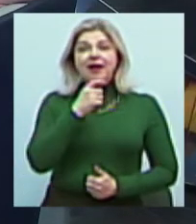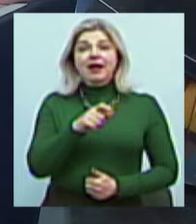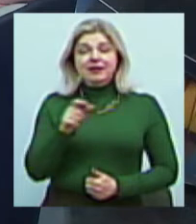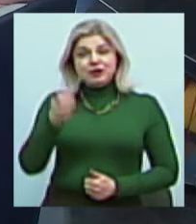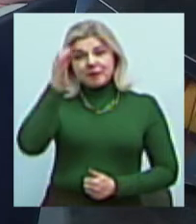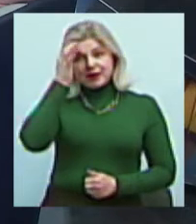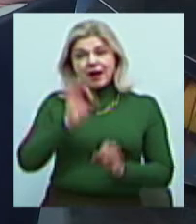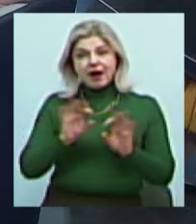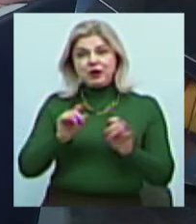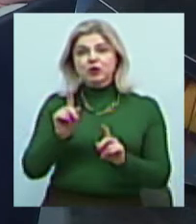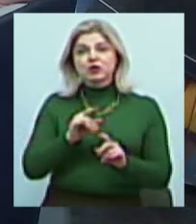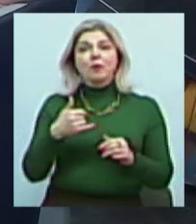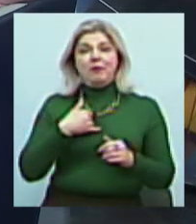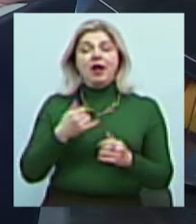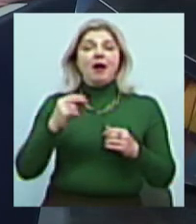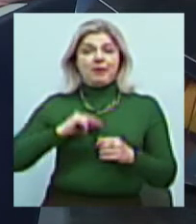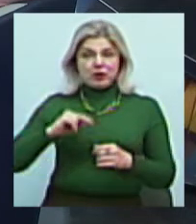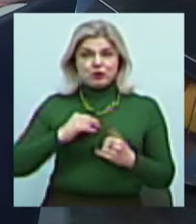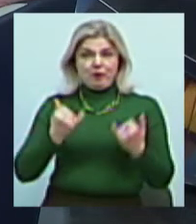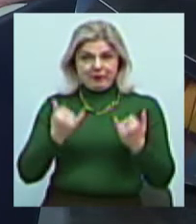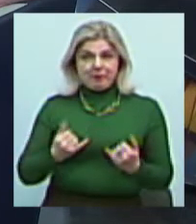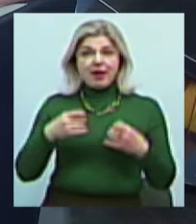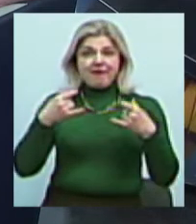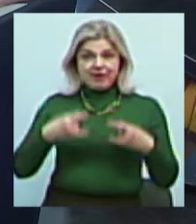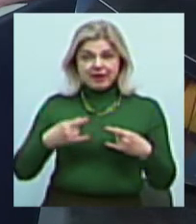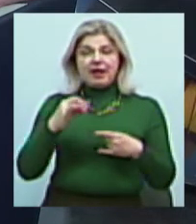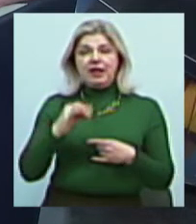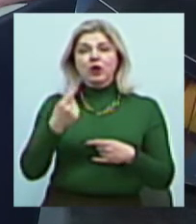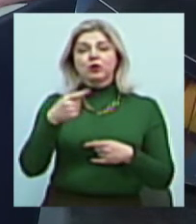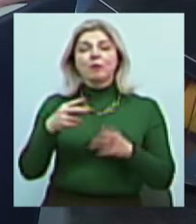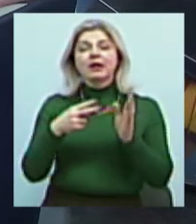що ми працюємо в прямому ефірі. Наш контактний телефон